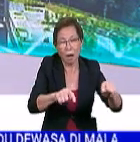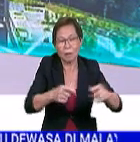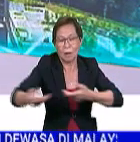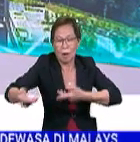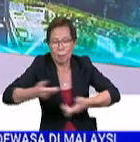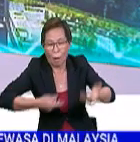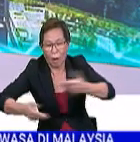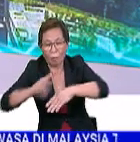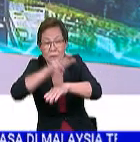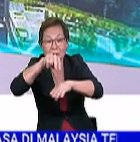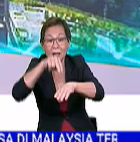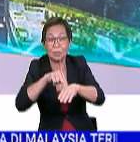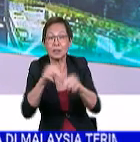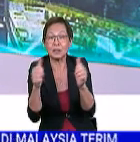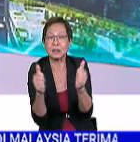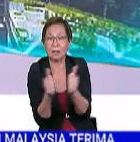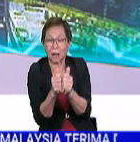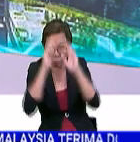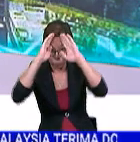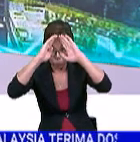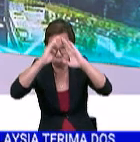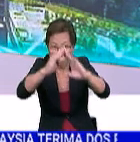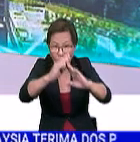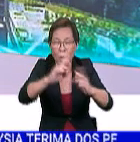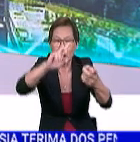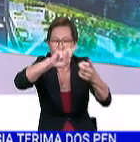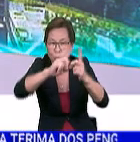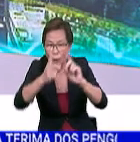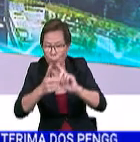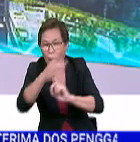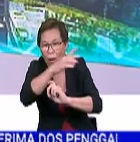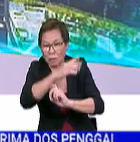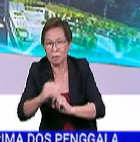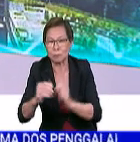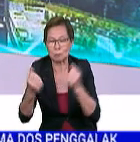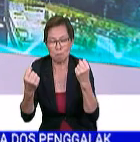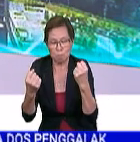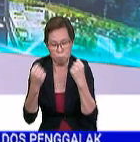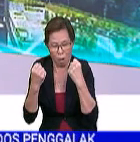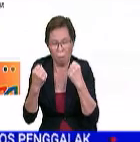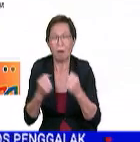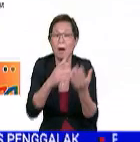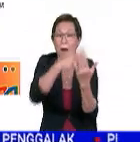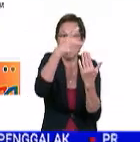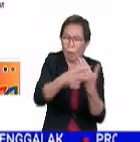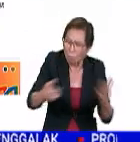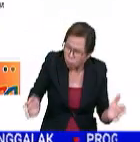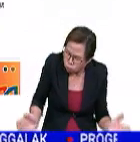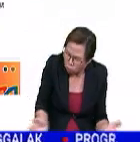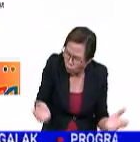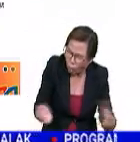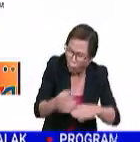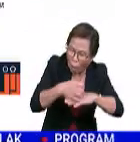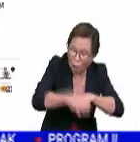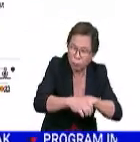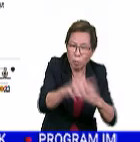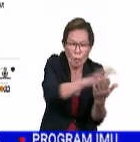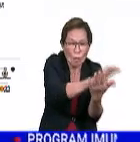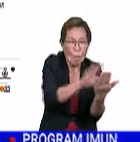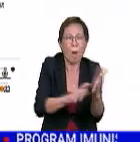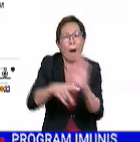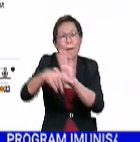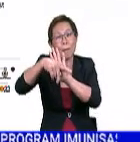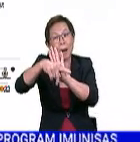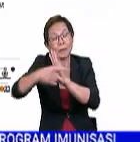perdagangan nasional dengan menekankan pendigitalan dan kemanpanan program galakan eksport yang dirangka termasuk